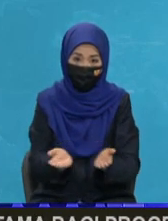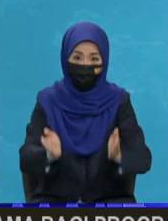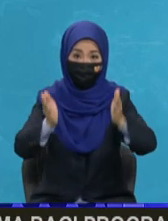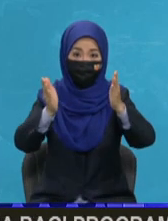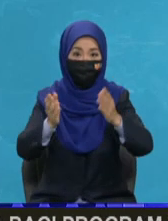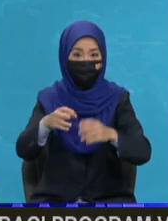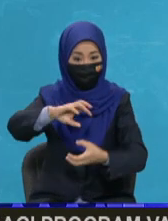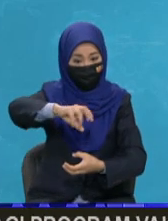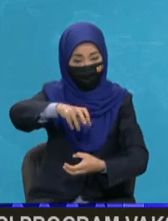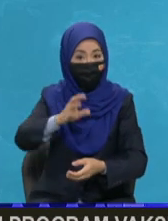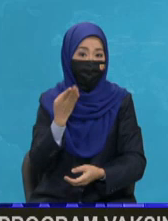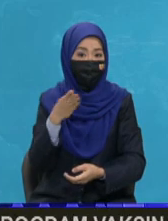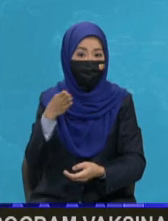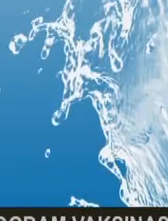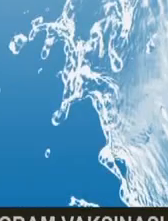B